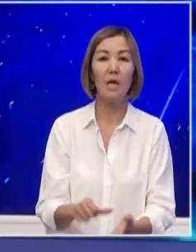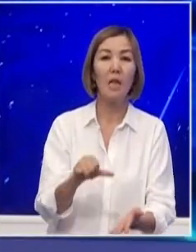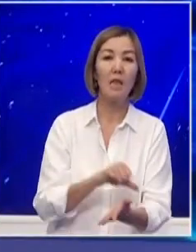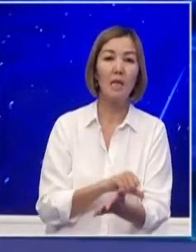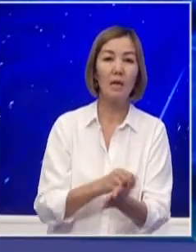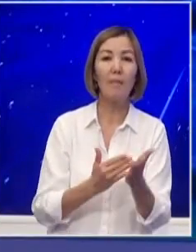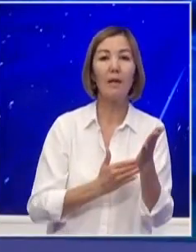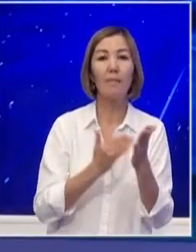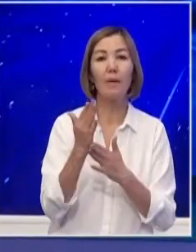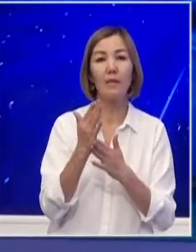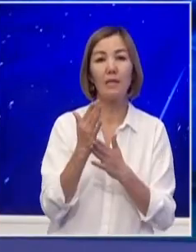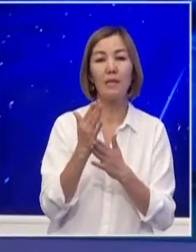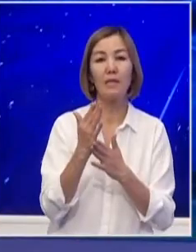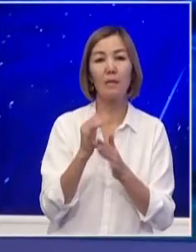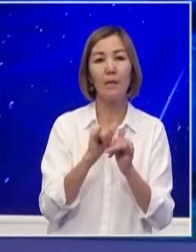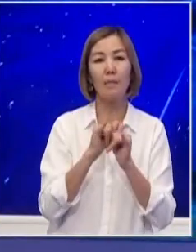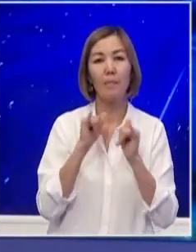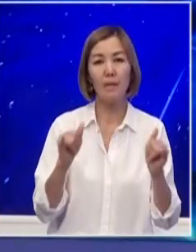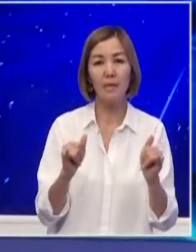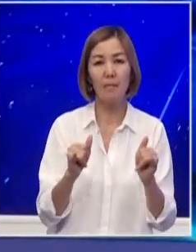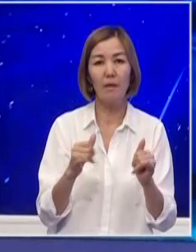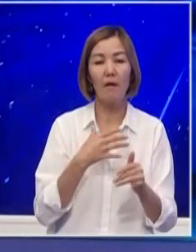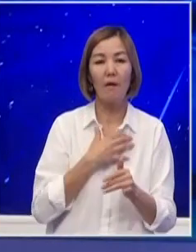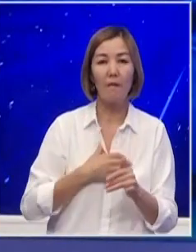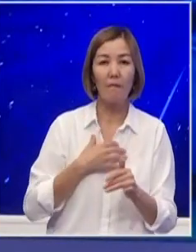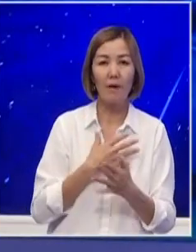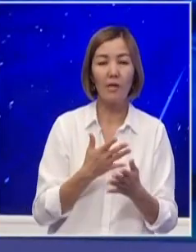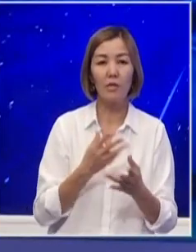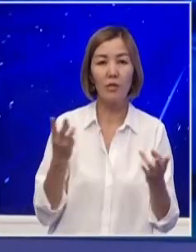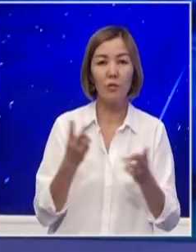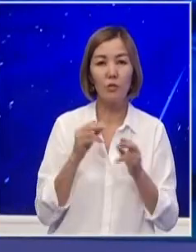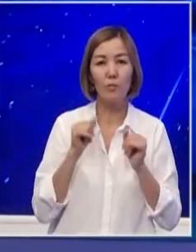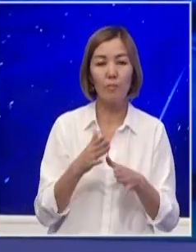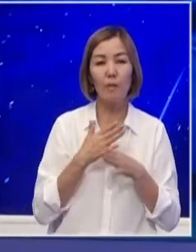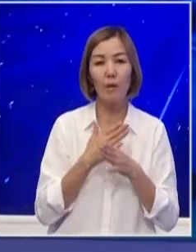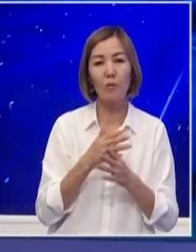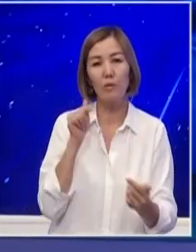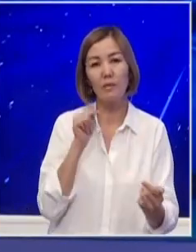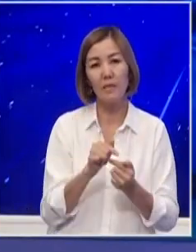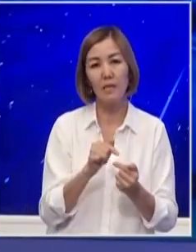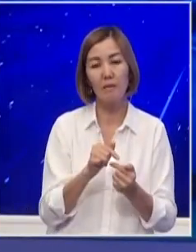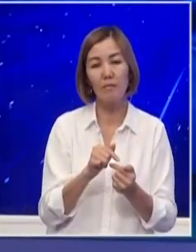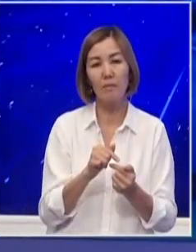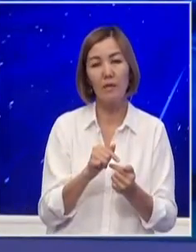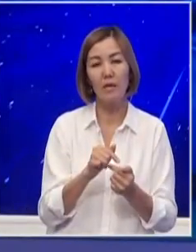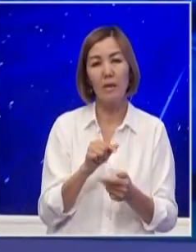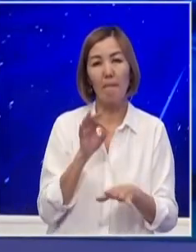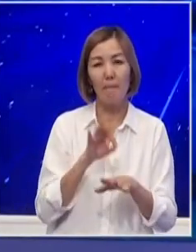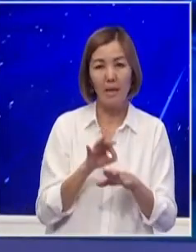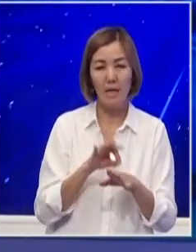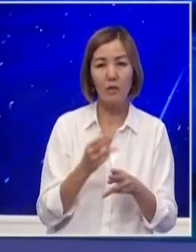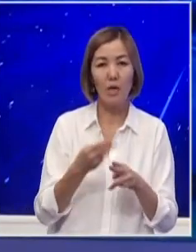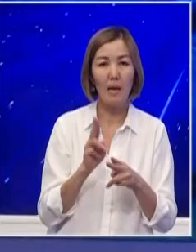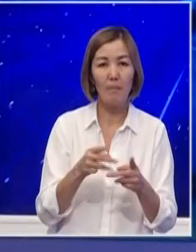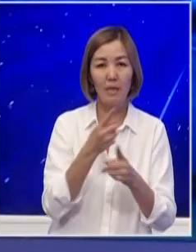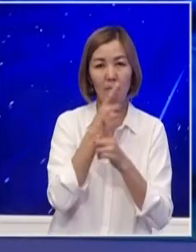Наркомания достигла масштабов эпидемии, а потому очень важно своевременно принимать меры, которые помогут в борьбе с этим страшным явлением. Об этом сообщили